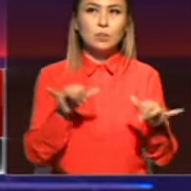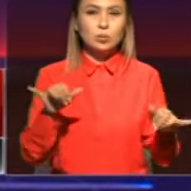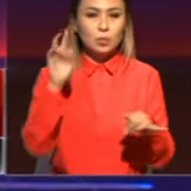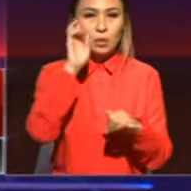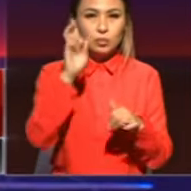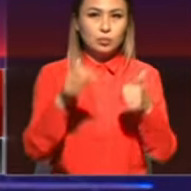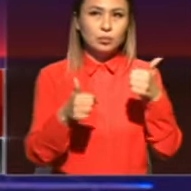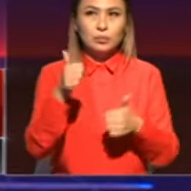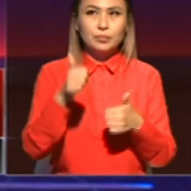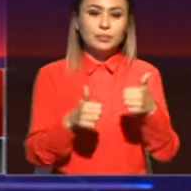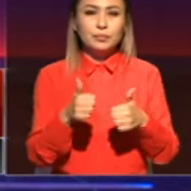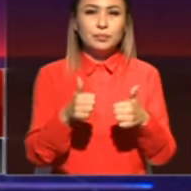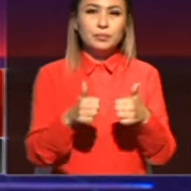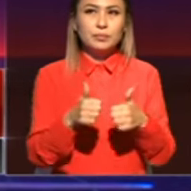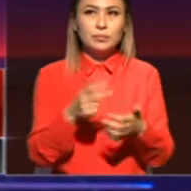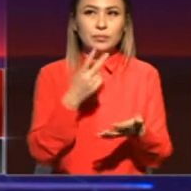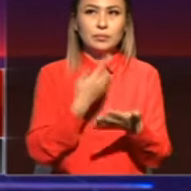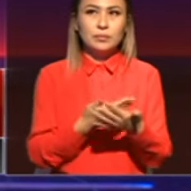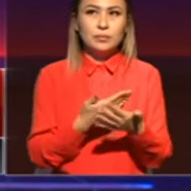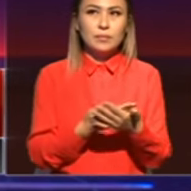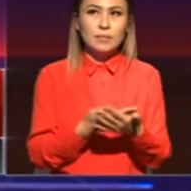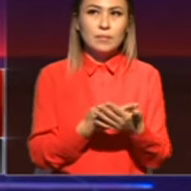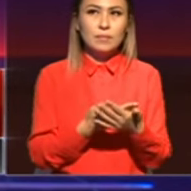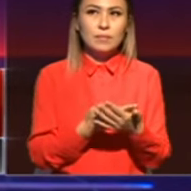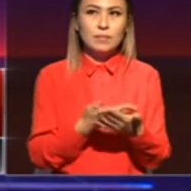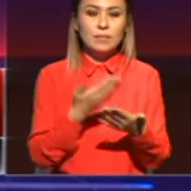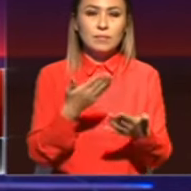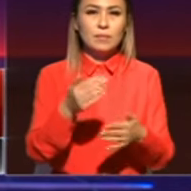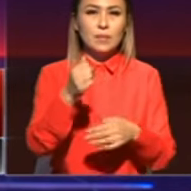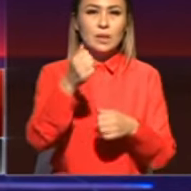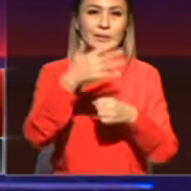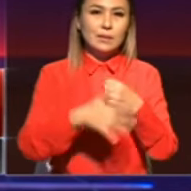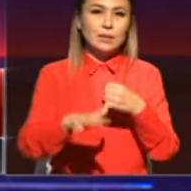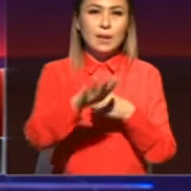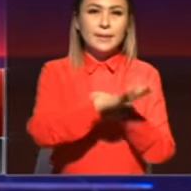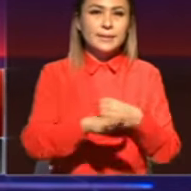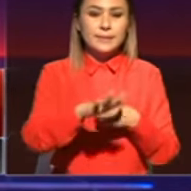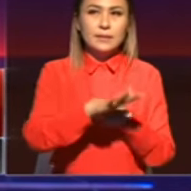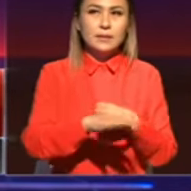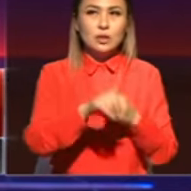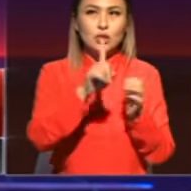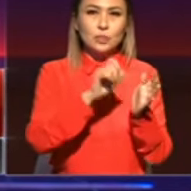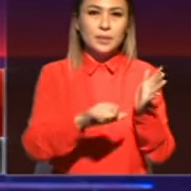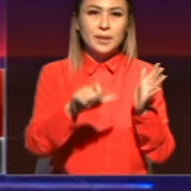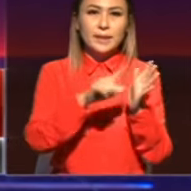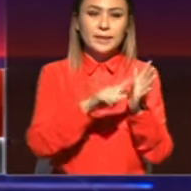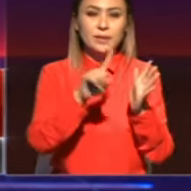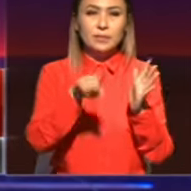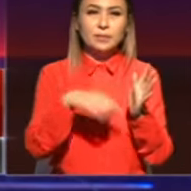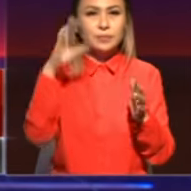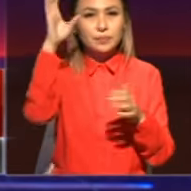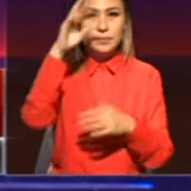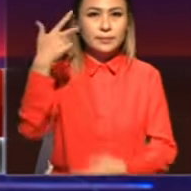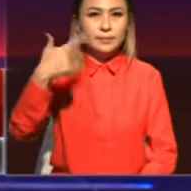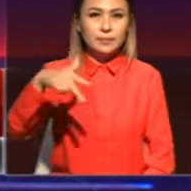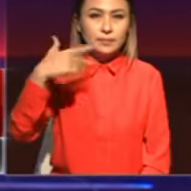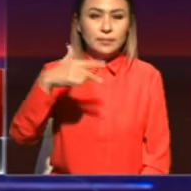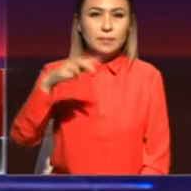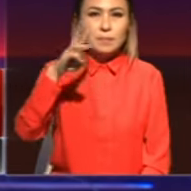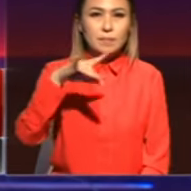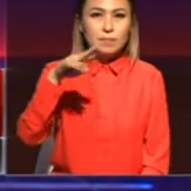салыстыруымыз керек деп қарызымызды. Дамушы елдер дегенде біз алысқа бармайық. Осы Орталық Азия, Қазақстанның қарызы 166.7, Өзбекстандікі 30